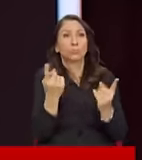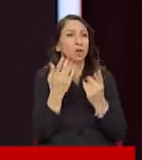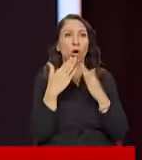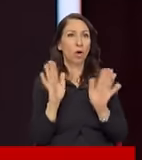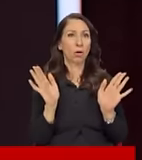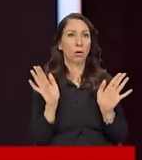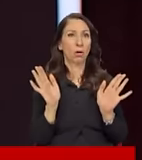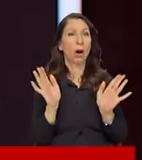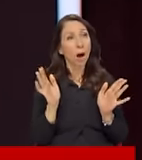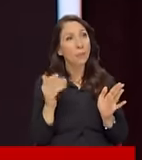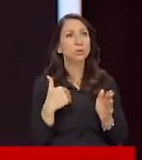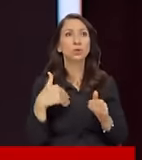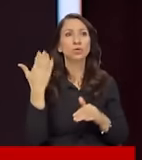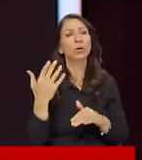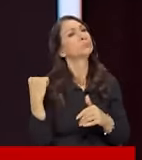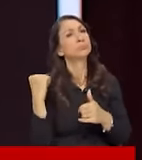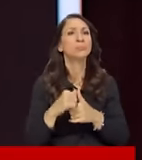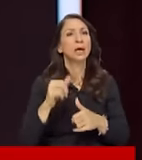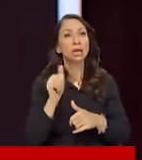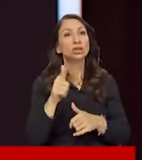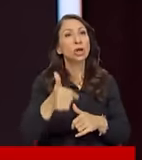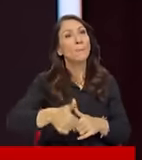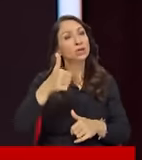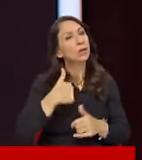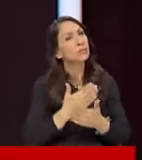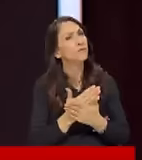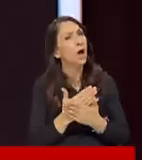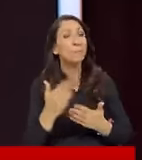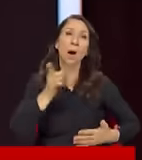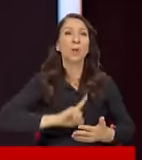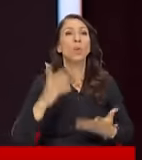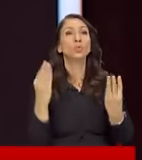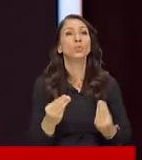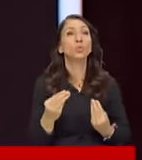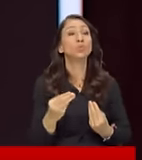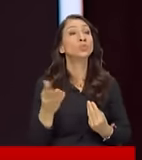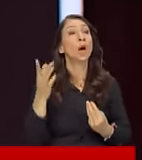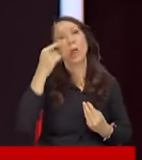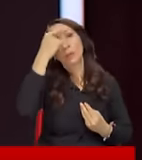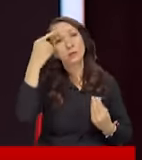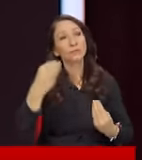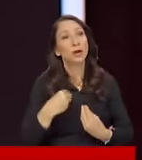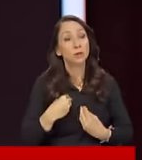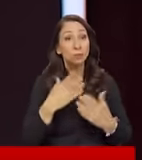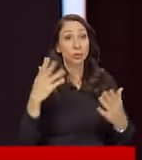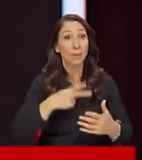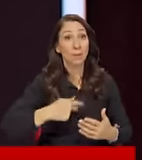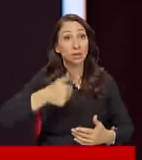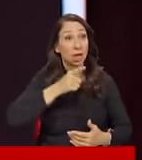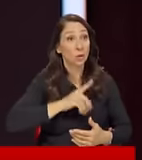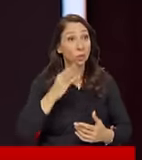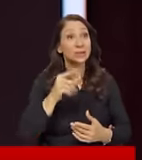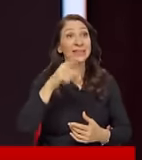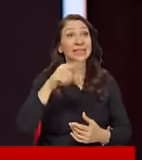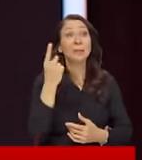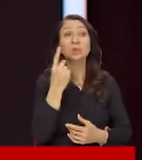yok. Ama biz ondan sonra yine ilçe başkanlığı devam ettik. Yine aday olduk. Sonra Allah nasip etti. Büyükşehir aday olduk. Siz